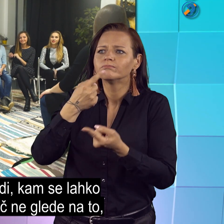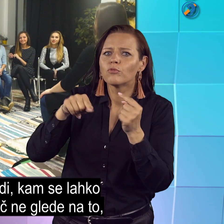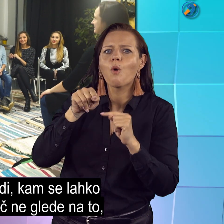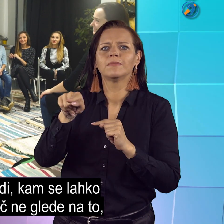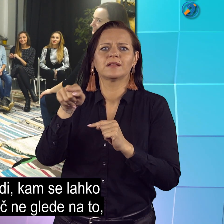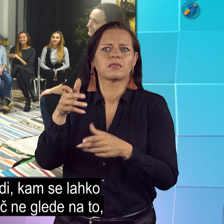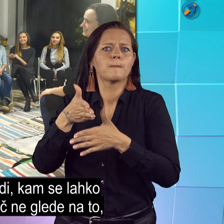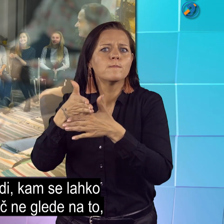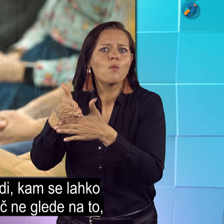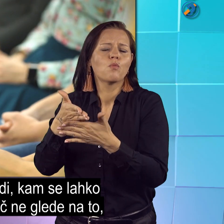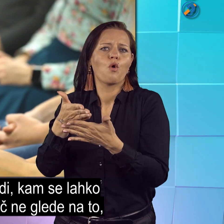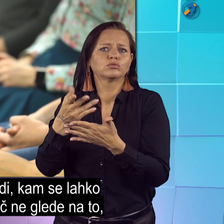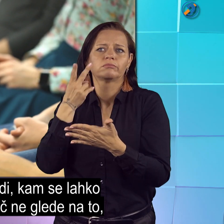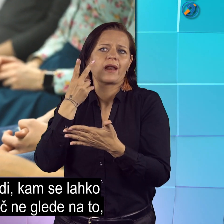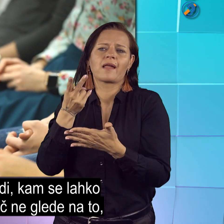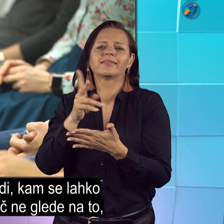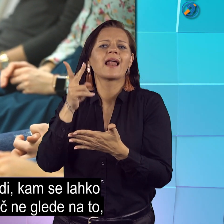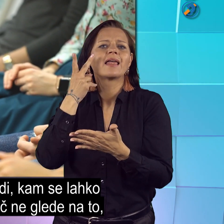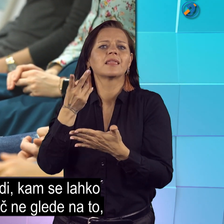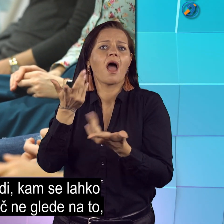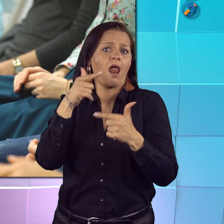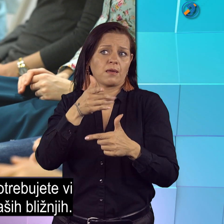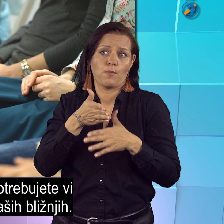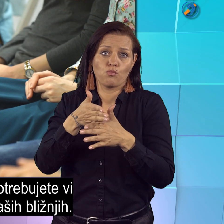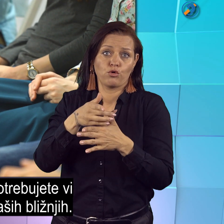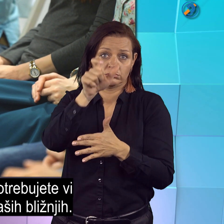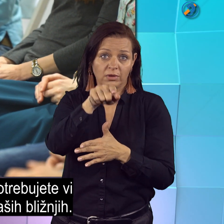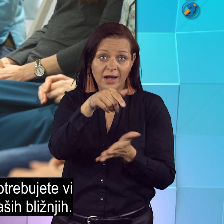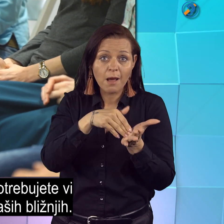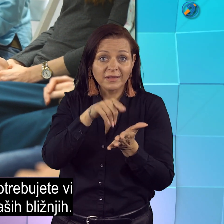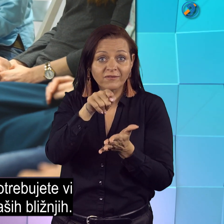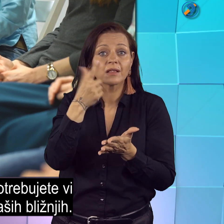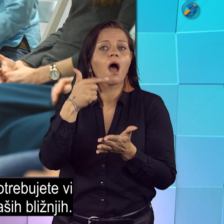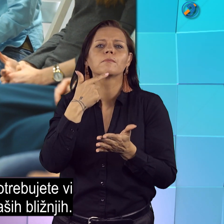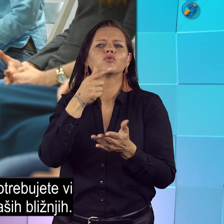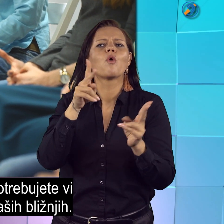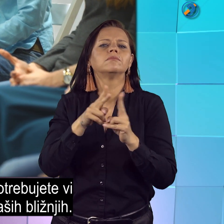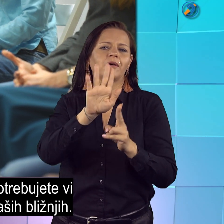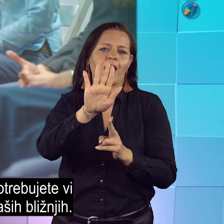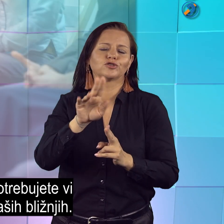pomoč, ne glede na to, ali pomoč potrebujete vi ali kdo od vaših bližnjih.